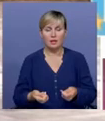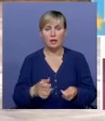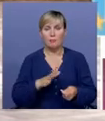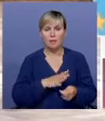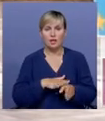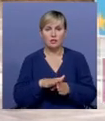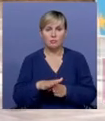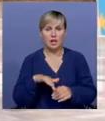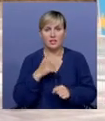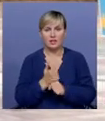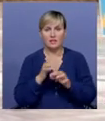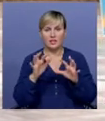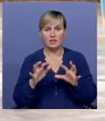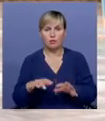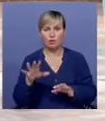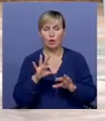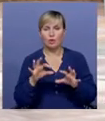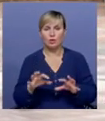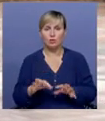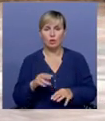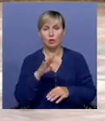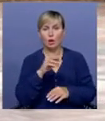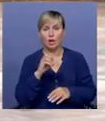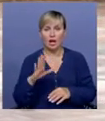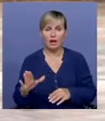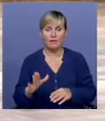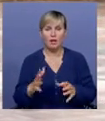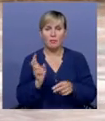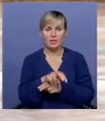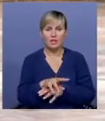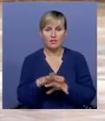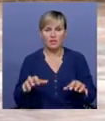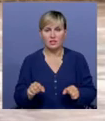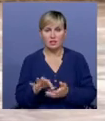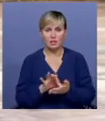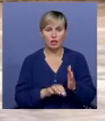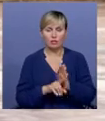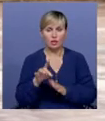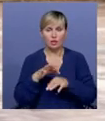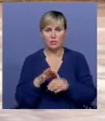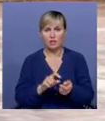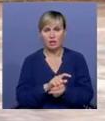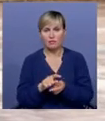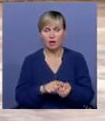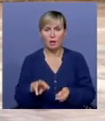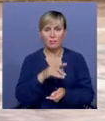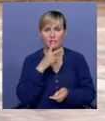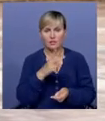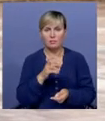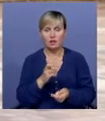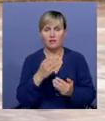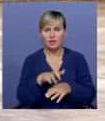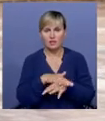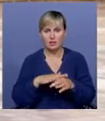Были соблюдены основные законы о Конституции. Касым-Жомарт Токаев, придя к власти, сразу же начал проводить реформы. Мы видим, как ваша